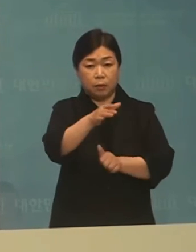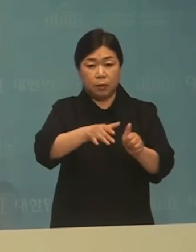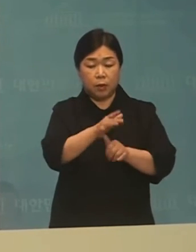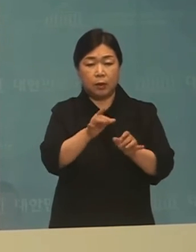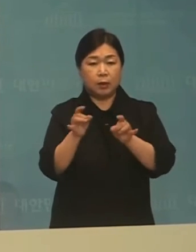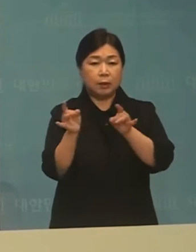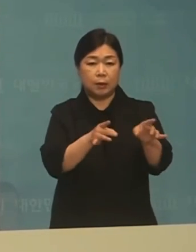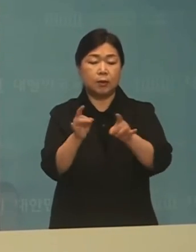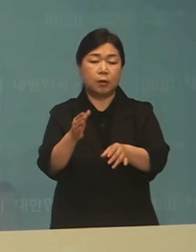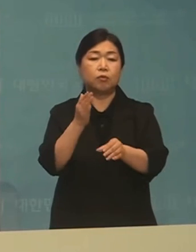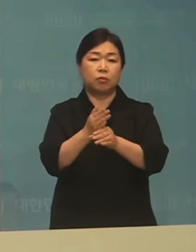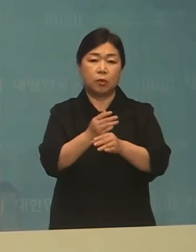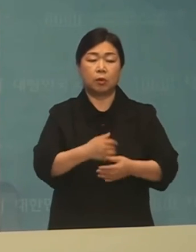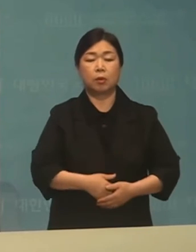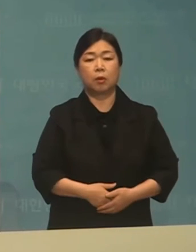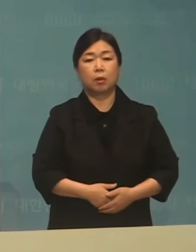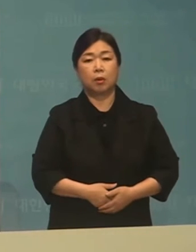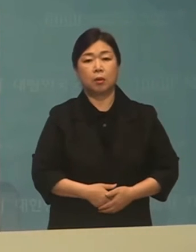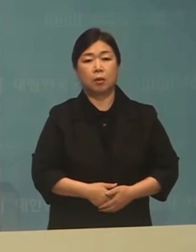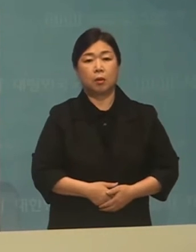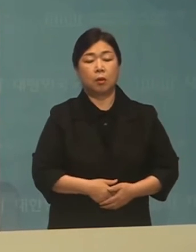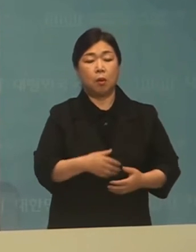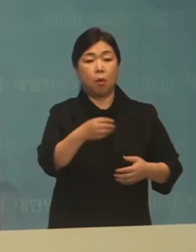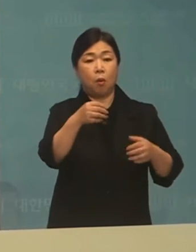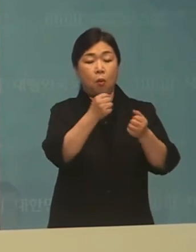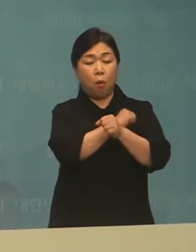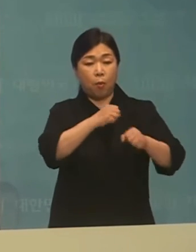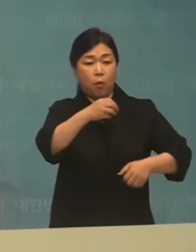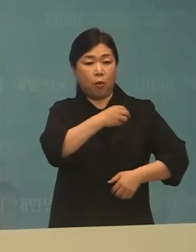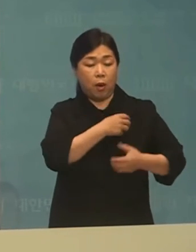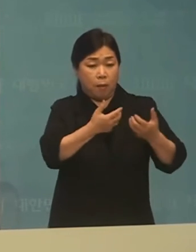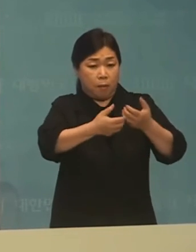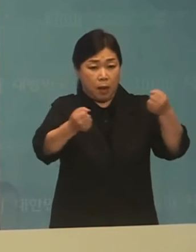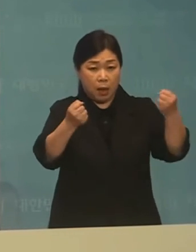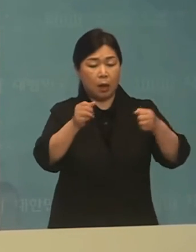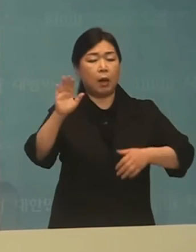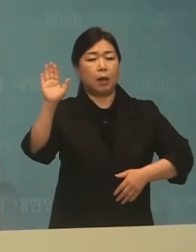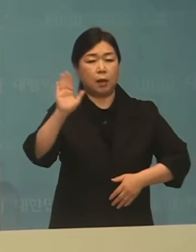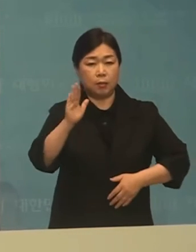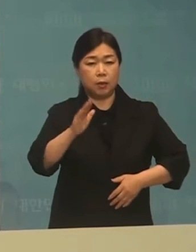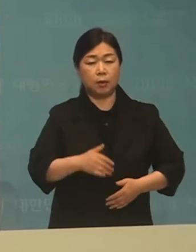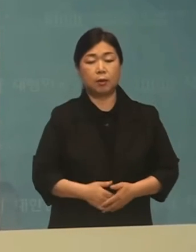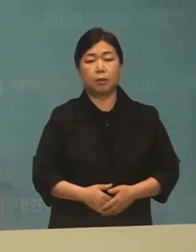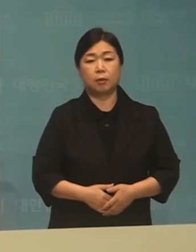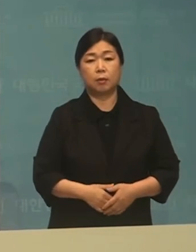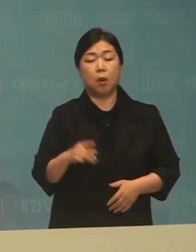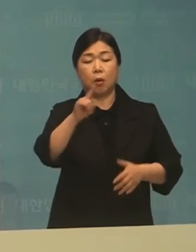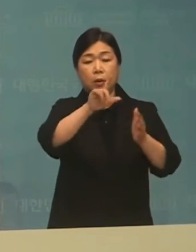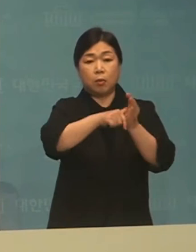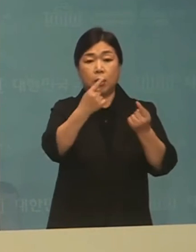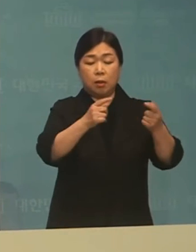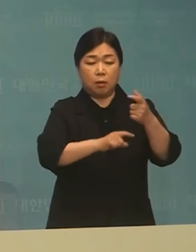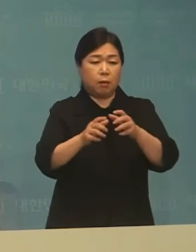갈라진 광복회 맞지 않습니다. 어느 때 봐도 강도 있게 단결하여 살아있는 한국